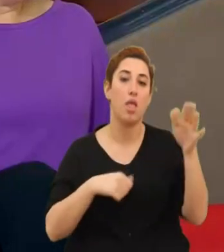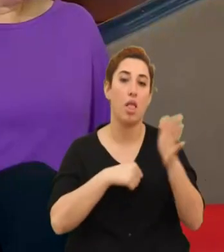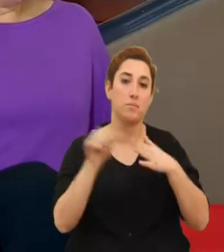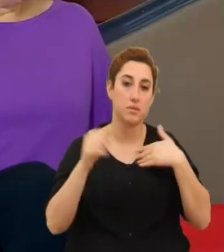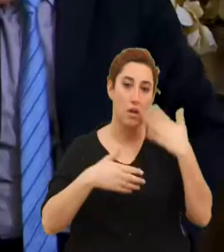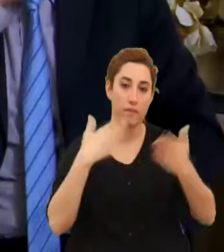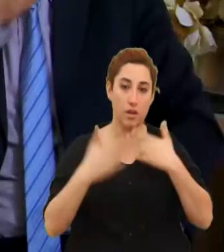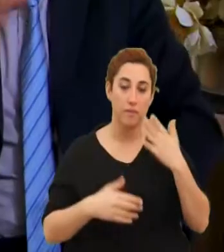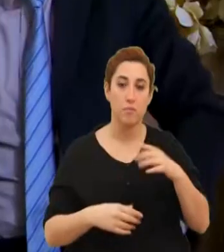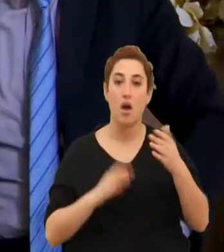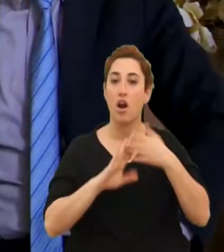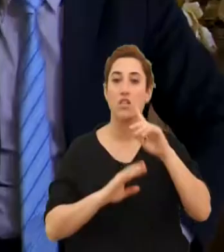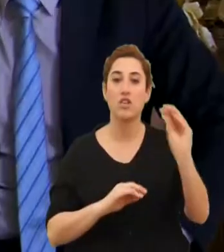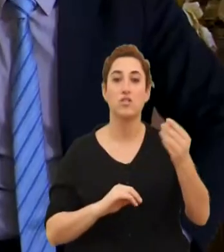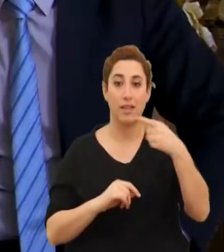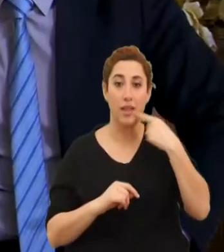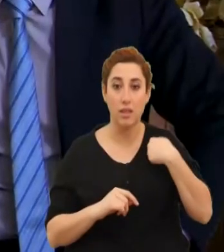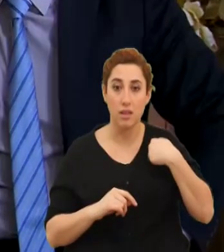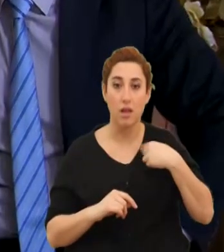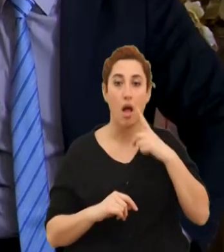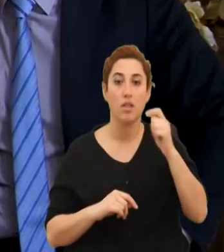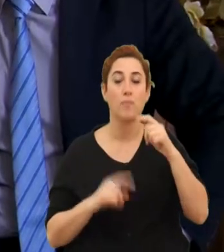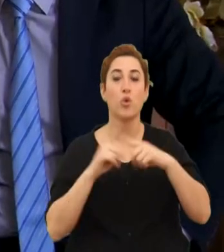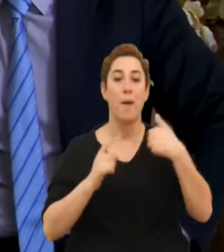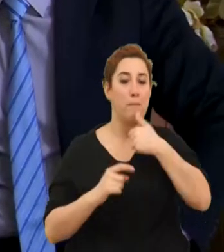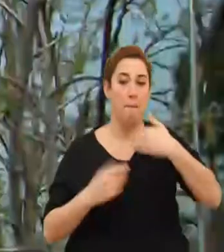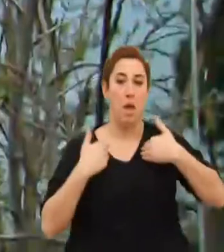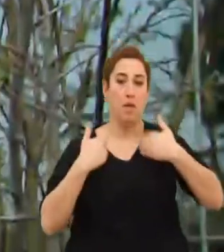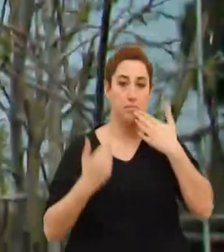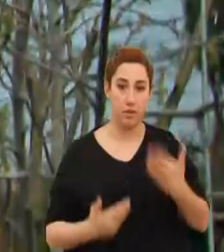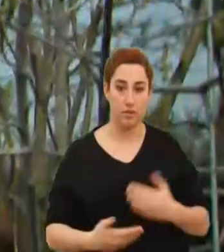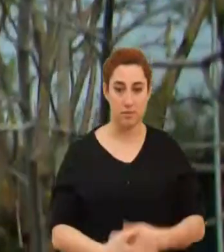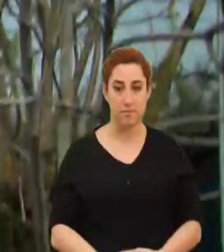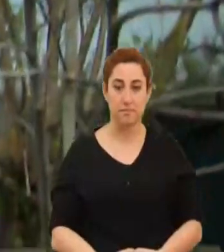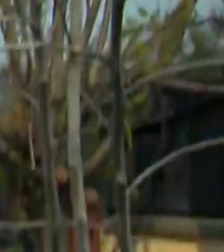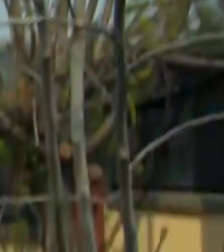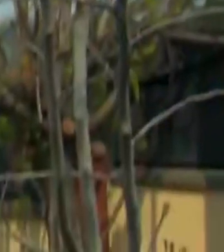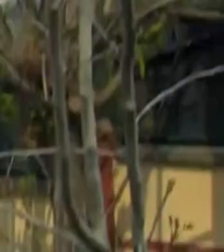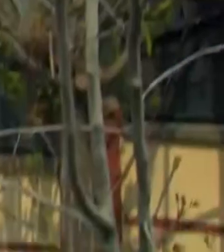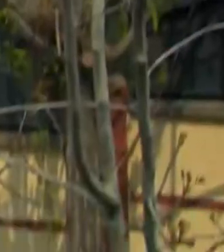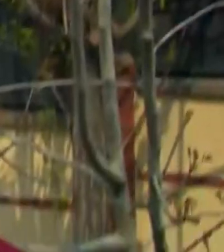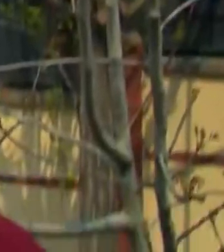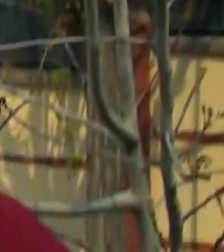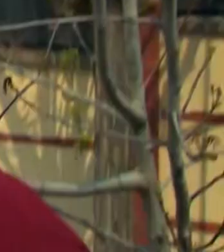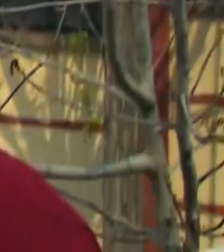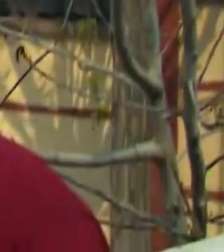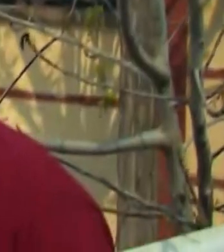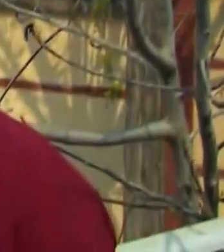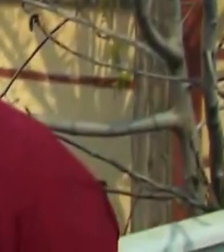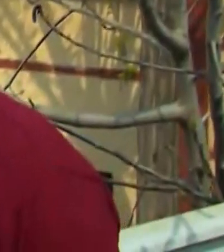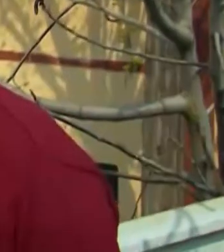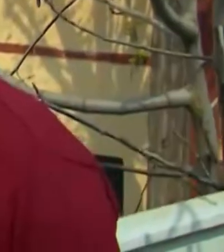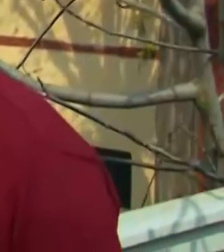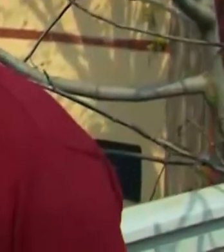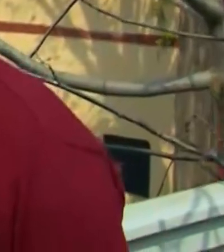şeyi. Arkadaş çıkmaz mı? Adam Tuğba'nın babası. Şükrü bahçede yeni yeni filizlenen